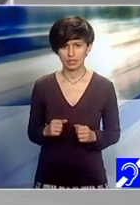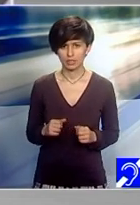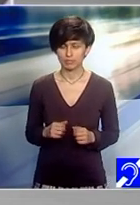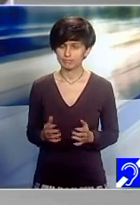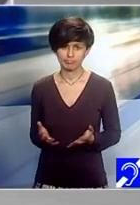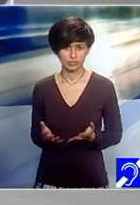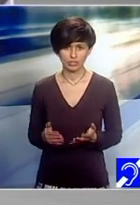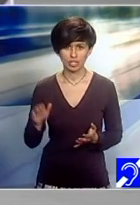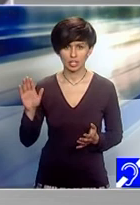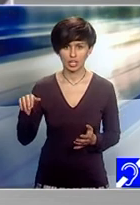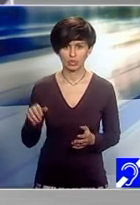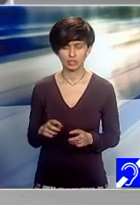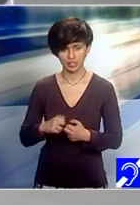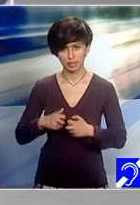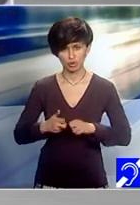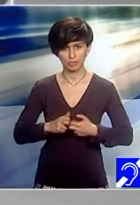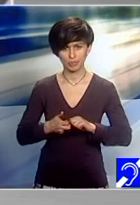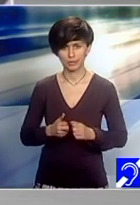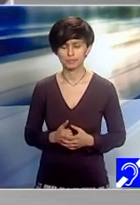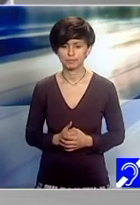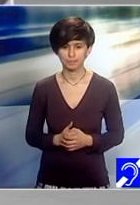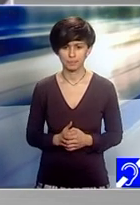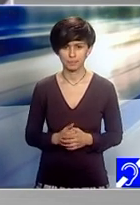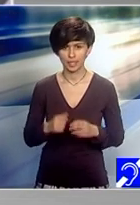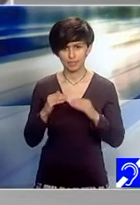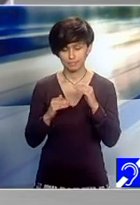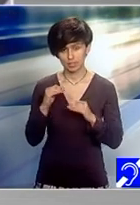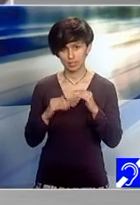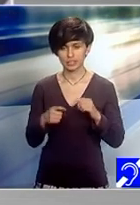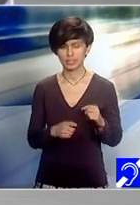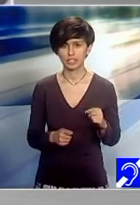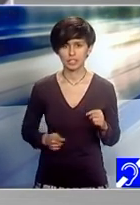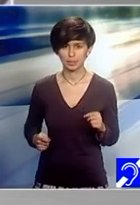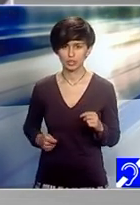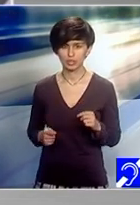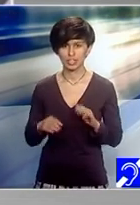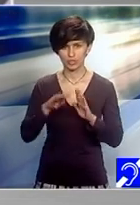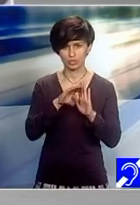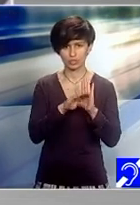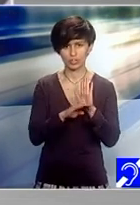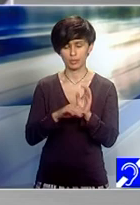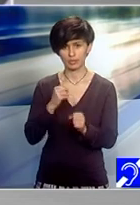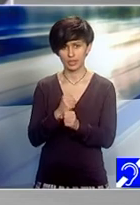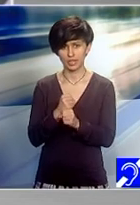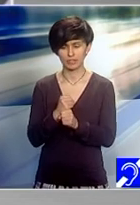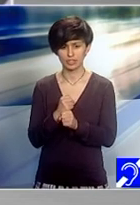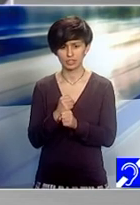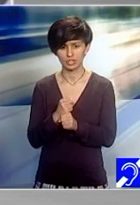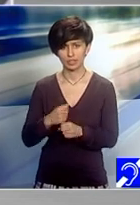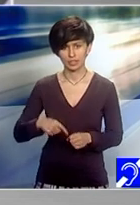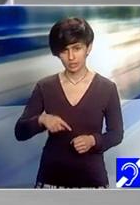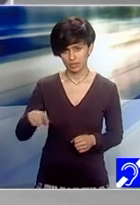având astfel de leziuni. Diferența față de acest proiect și programul pe care îl derulam în mod normal este faptul că ne adresăm